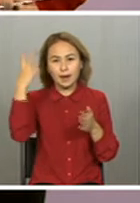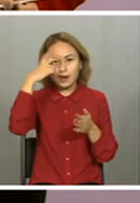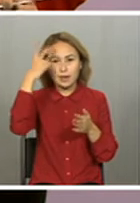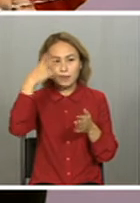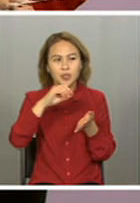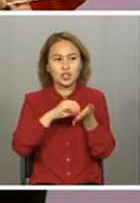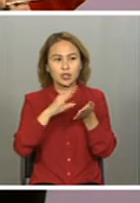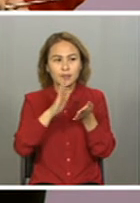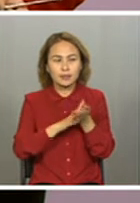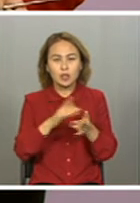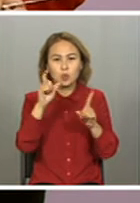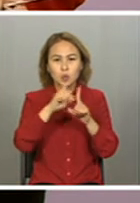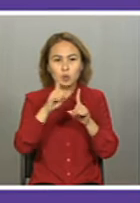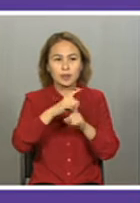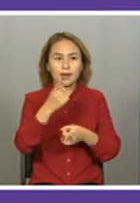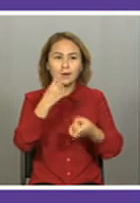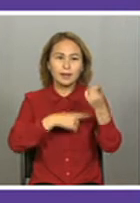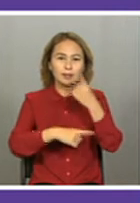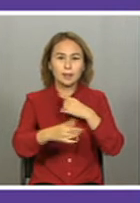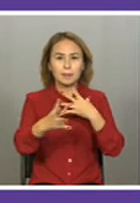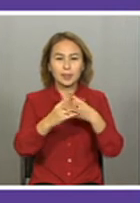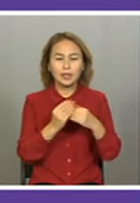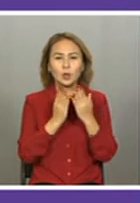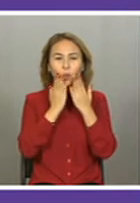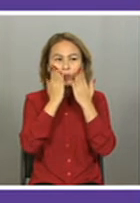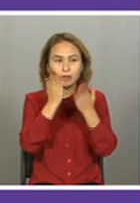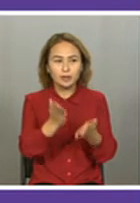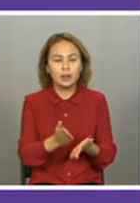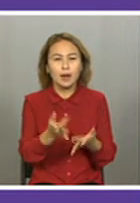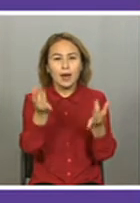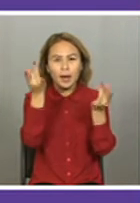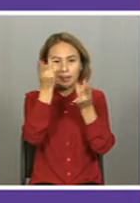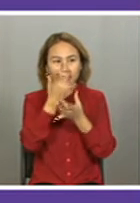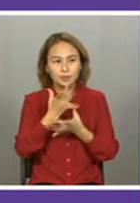сөздерді қайта бірге оқиық. Әдепті,